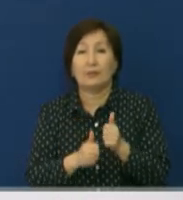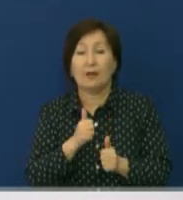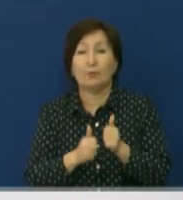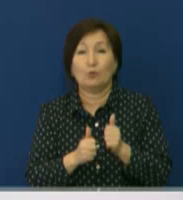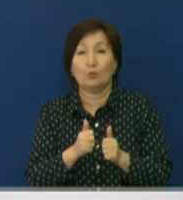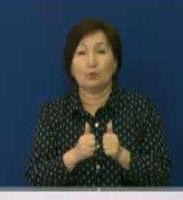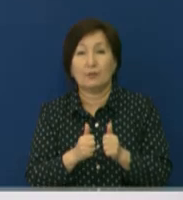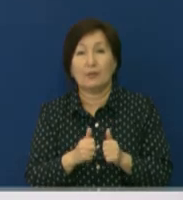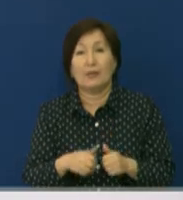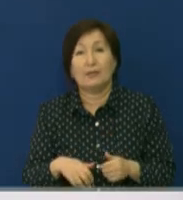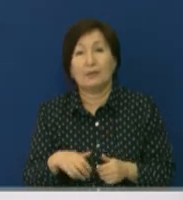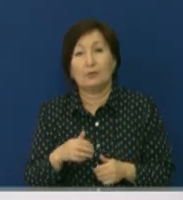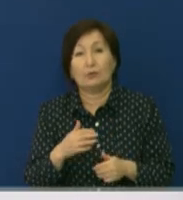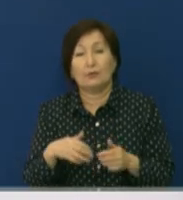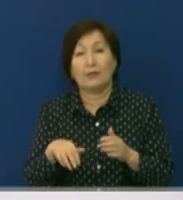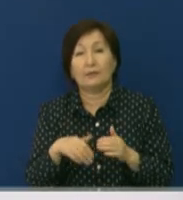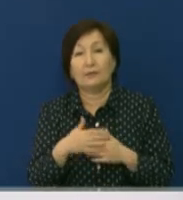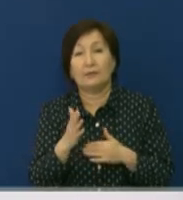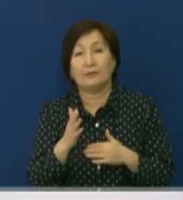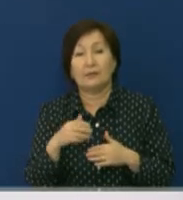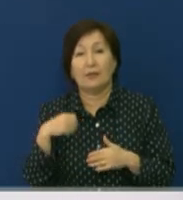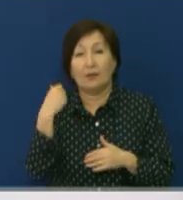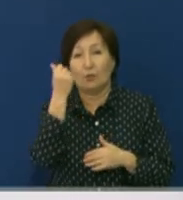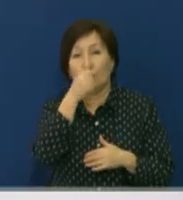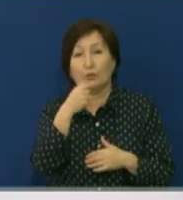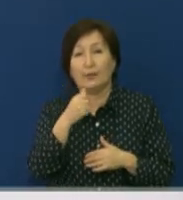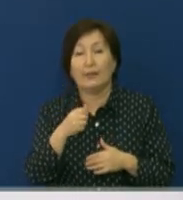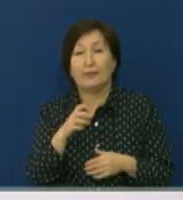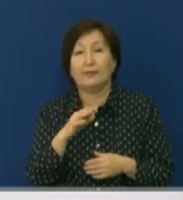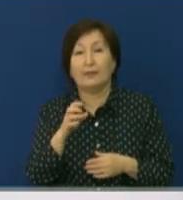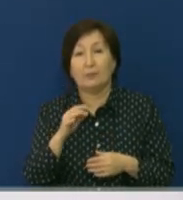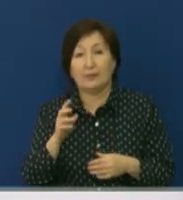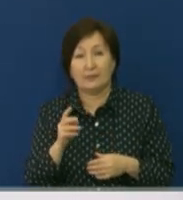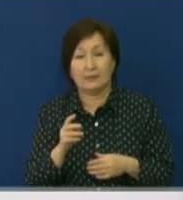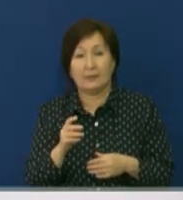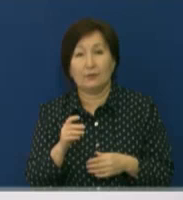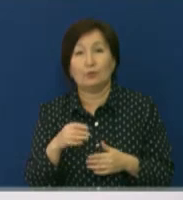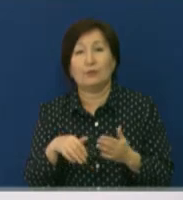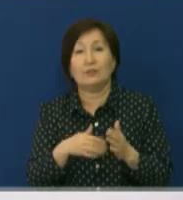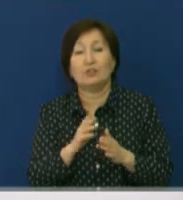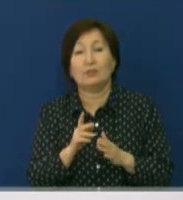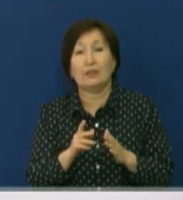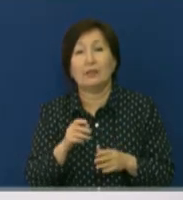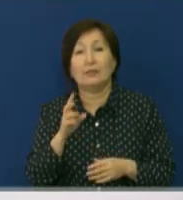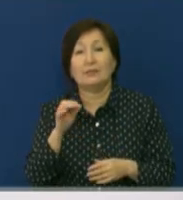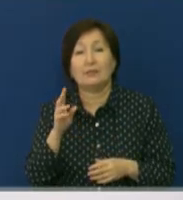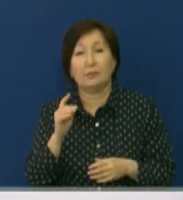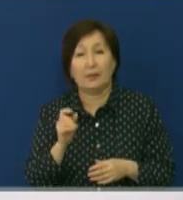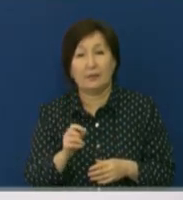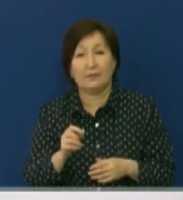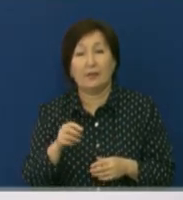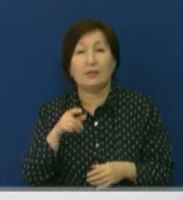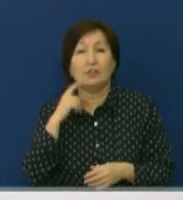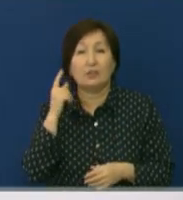2019 года на открытие года молодежи и эльбаз и но султан абишевич назарбаев объявил о старте проекта шас маман рамках